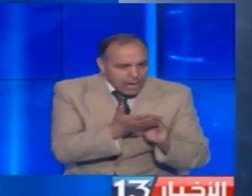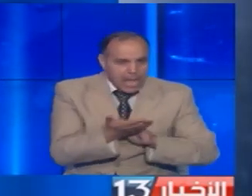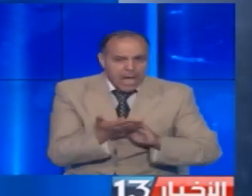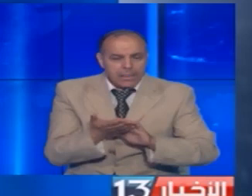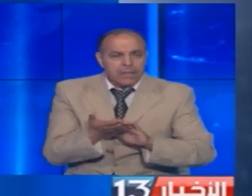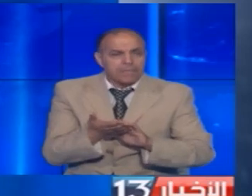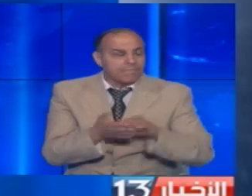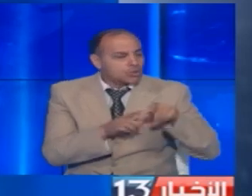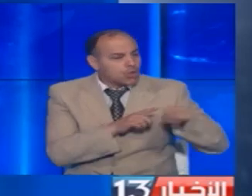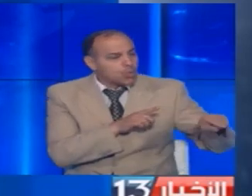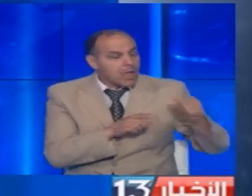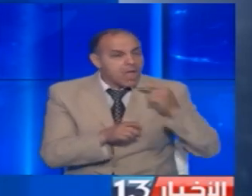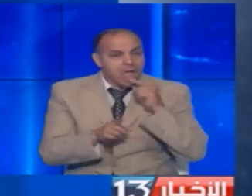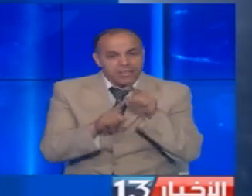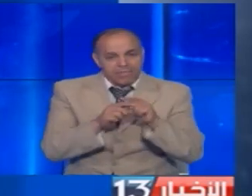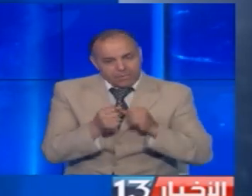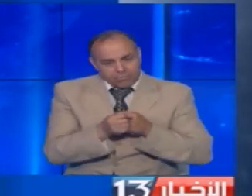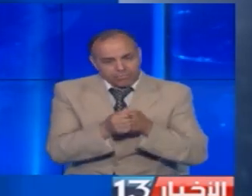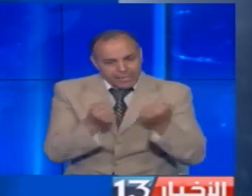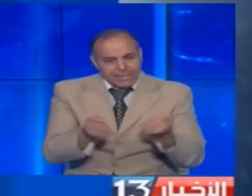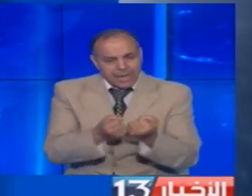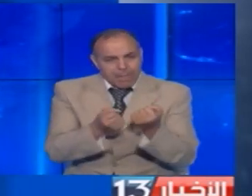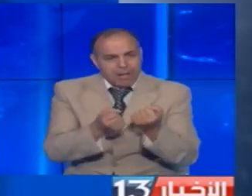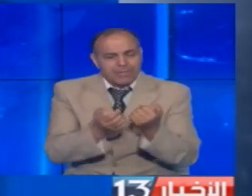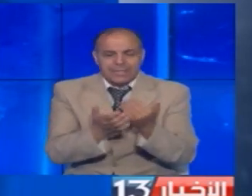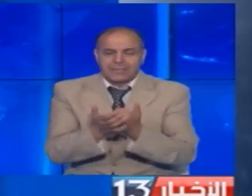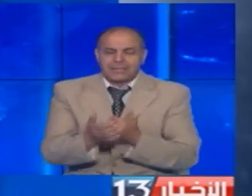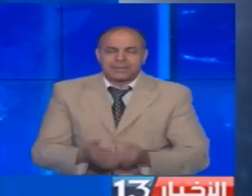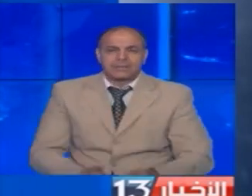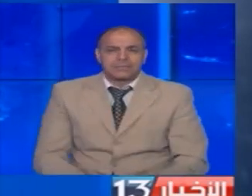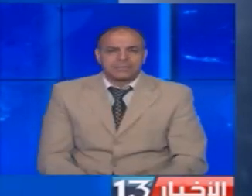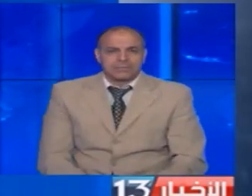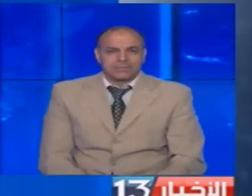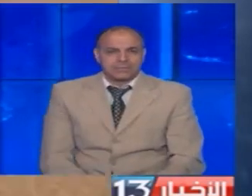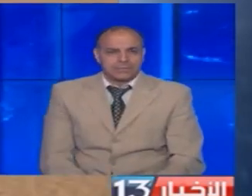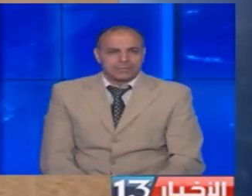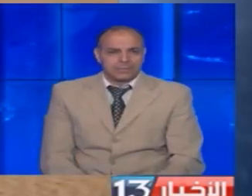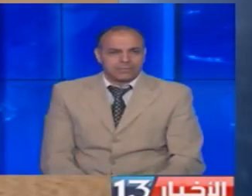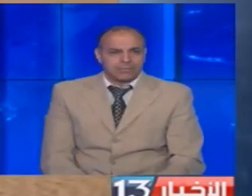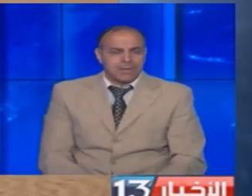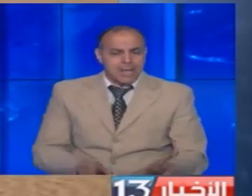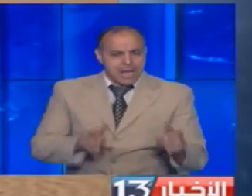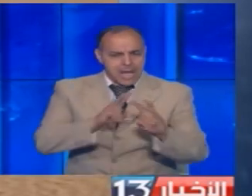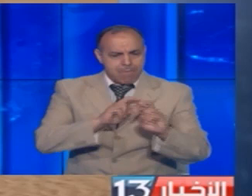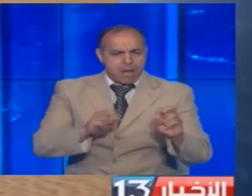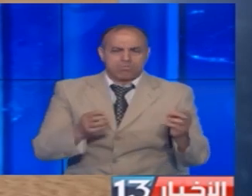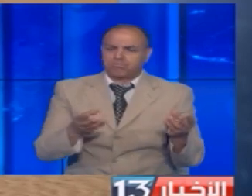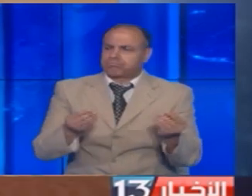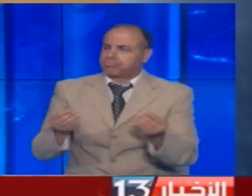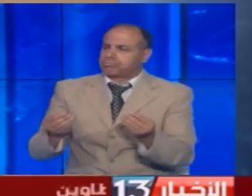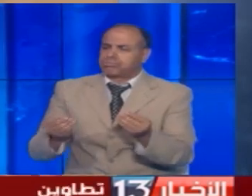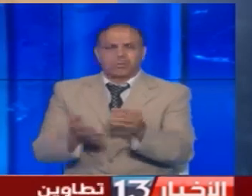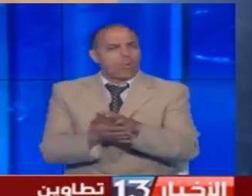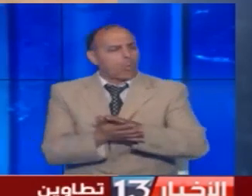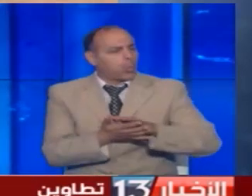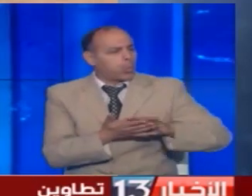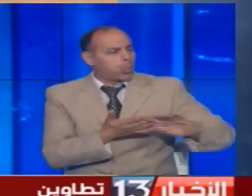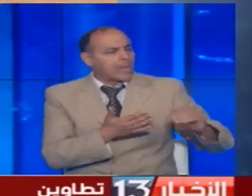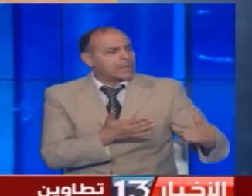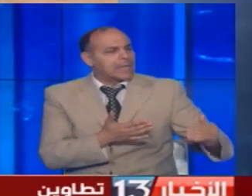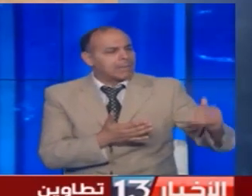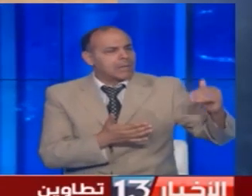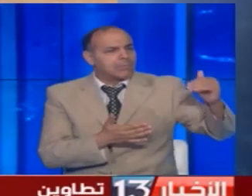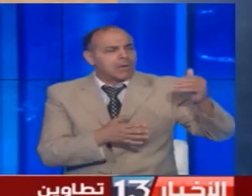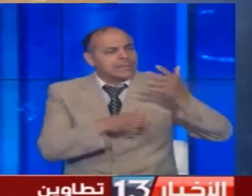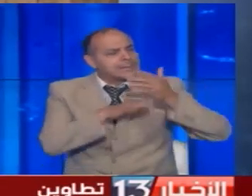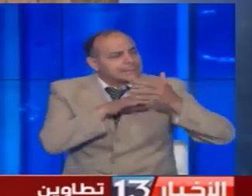الواقع بهدف دفع التنمية الاقتصادية. أبحاث متعددة في مكامن التنمية